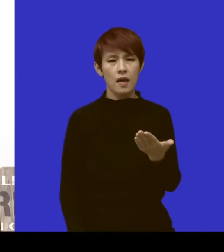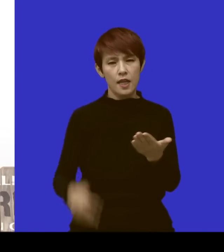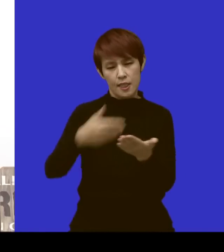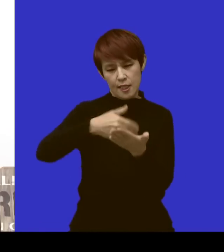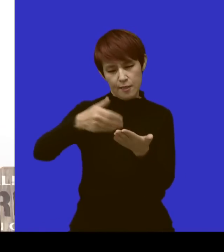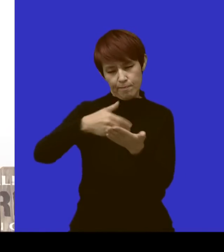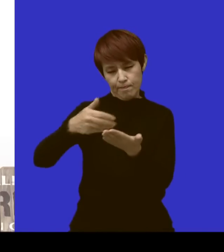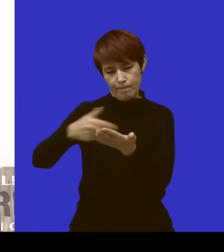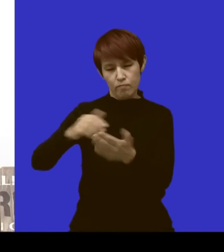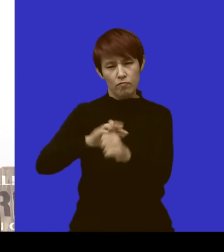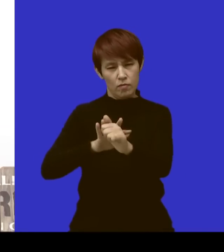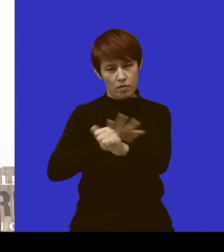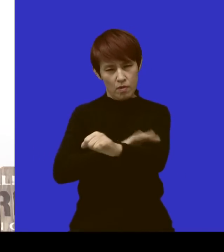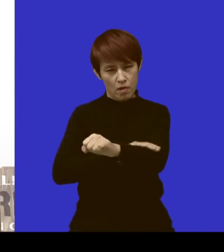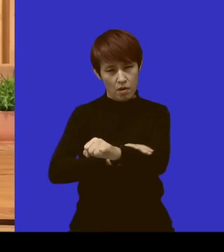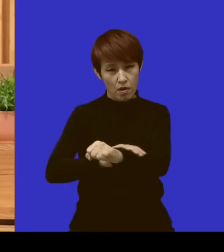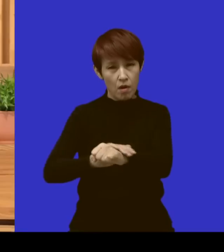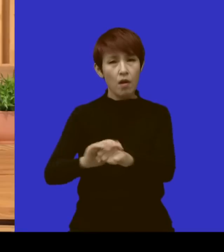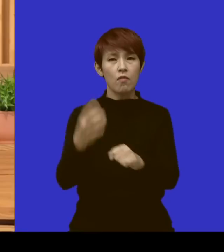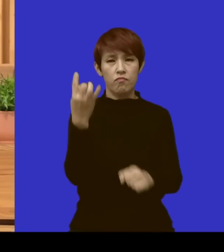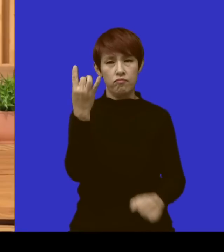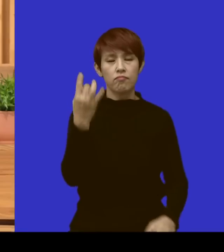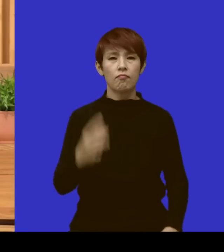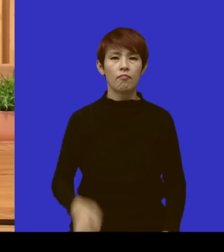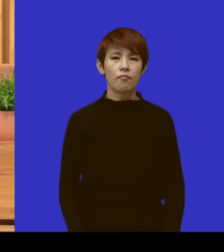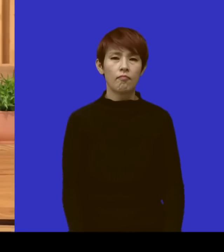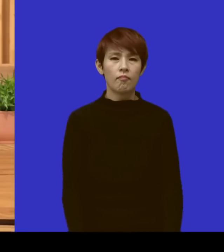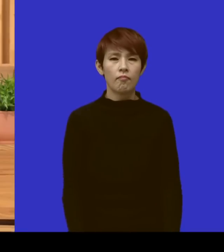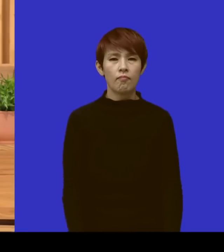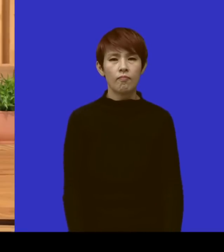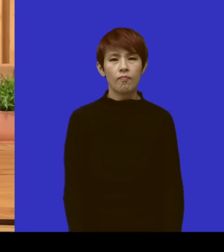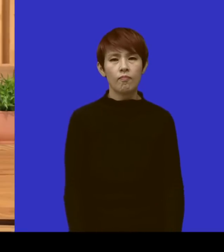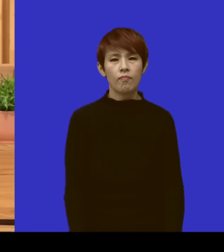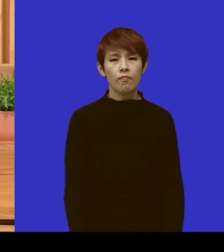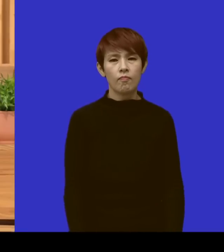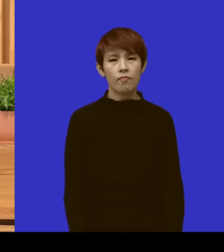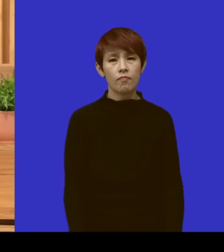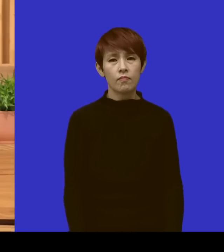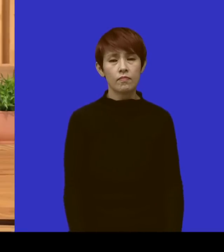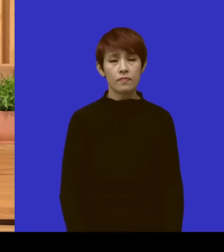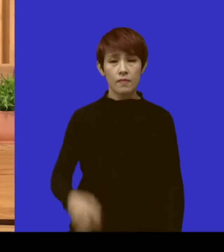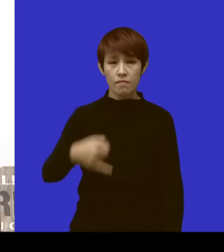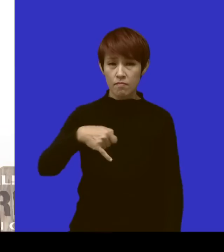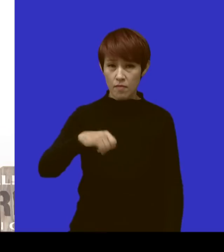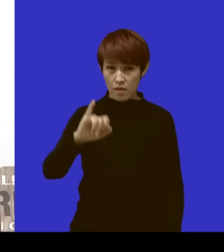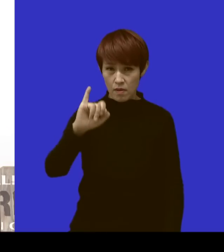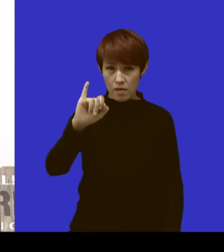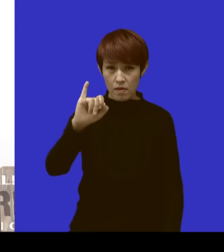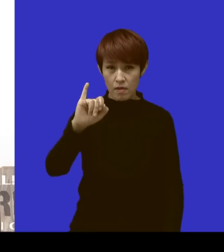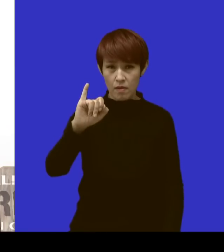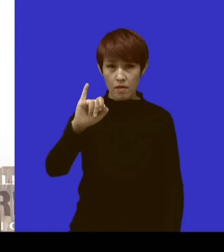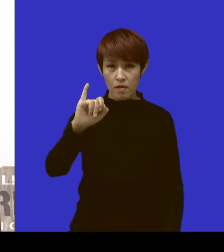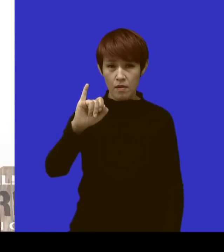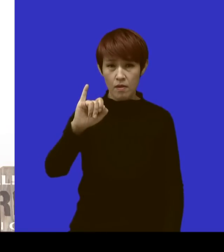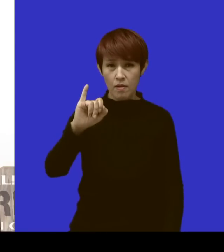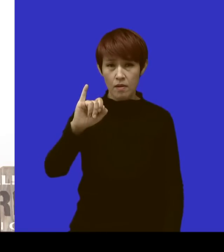굉장히 디테일하게 아. 하나하나 예. 그러니까 이 아이로 인해서